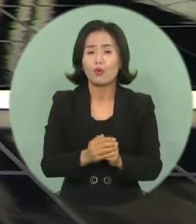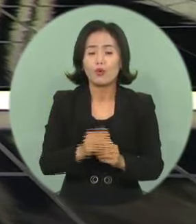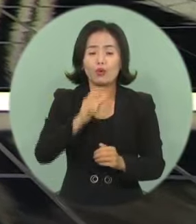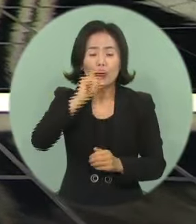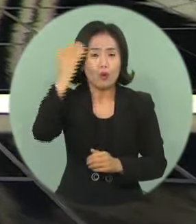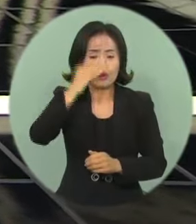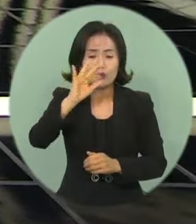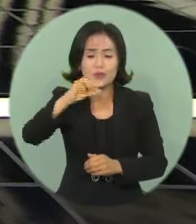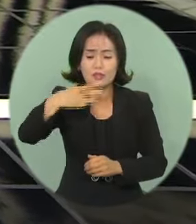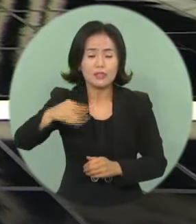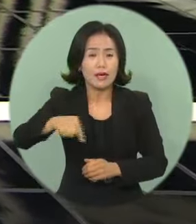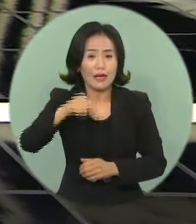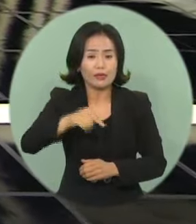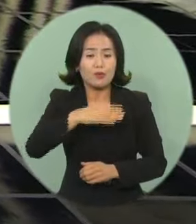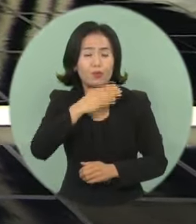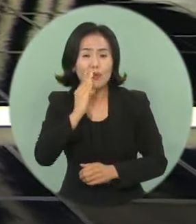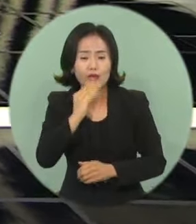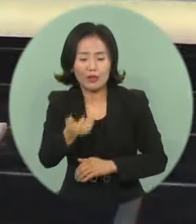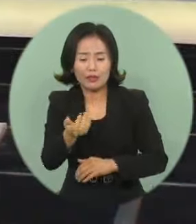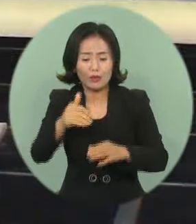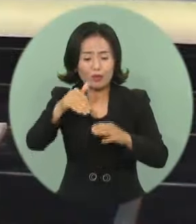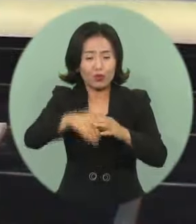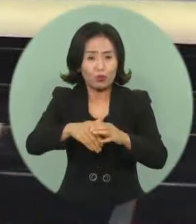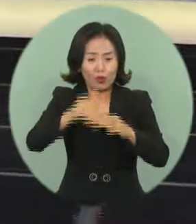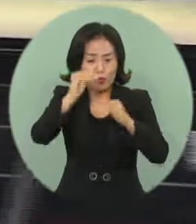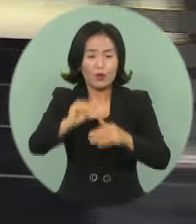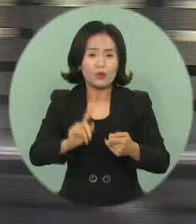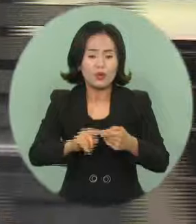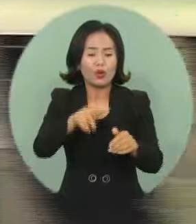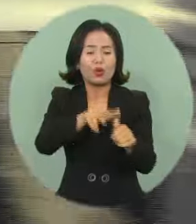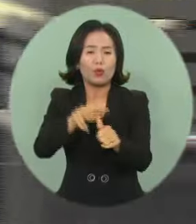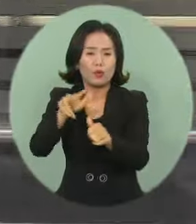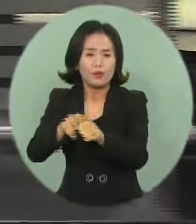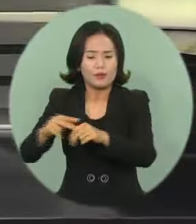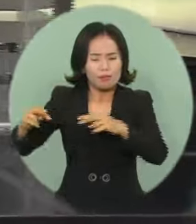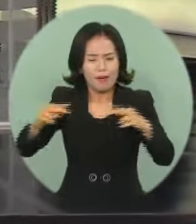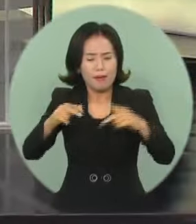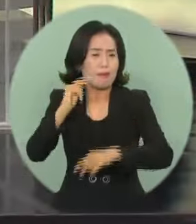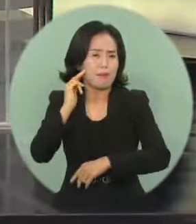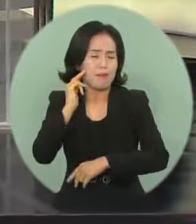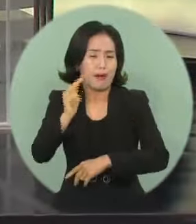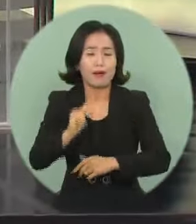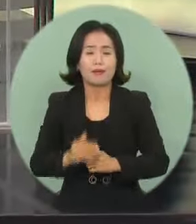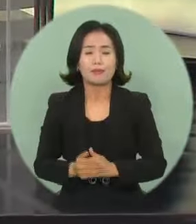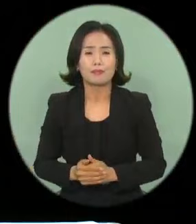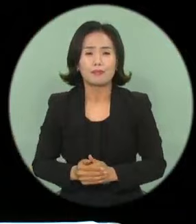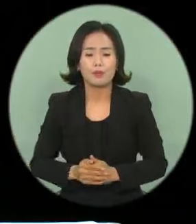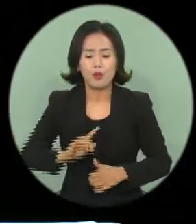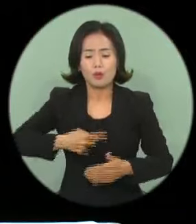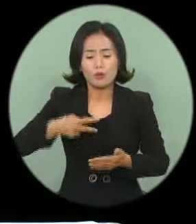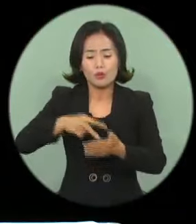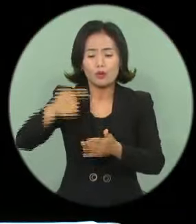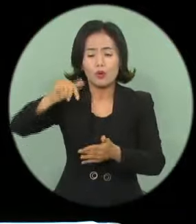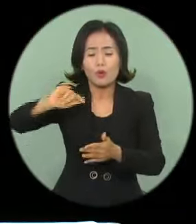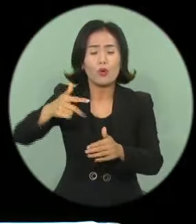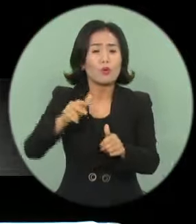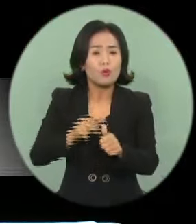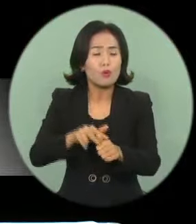여수 을에서도 고령자 사전투표를 두고 후보자 간 신경전이 불거졌습니다. 무소속 권호봉